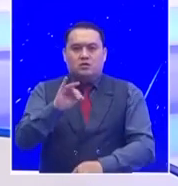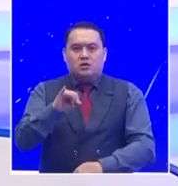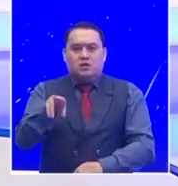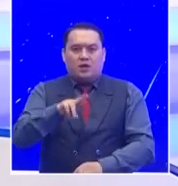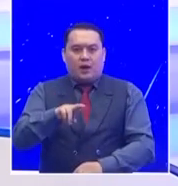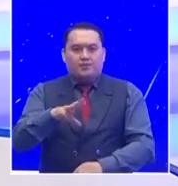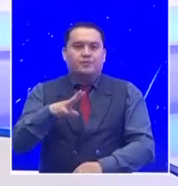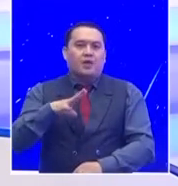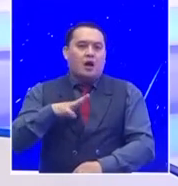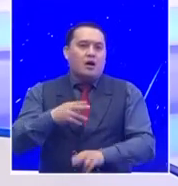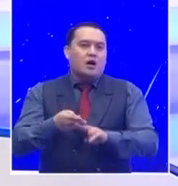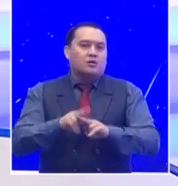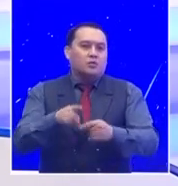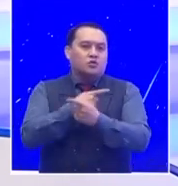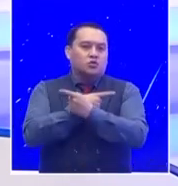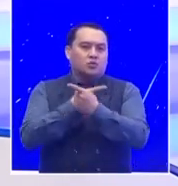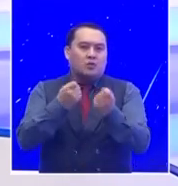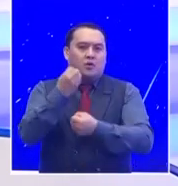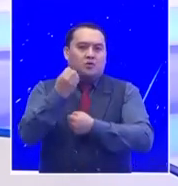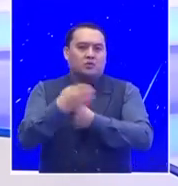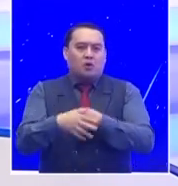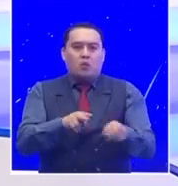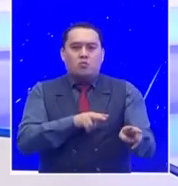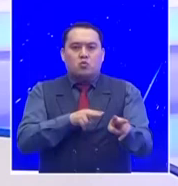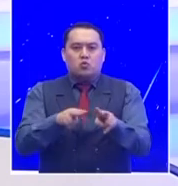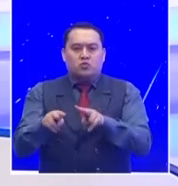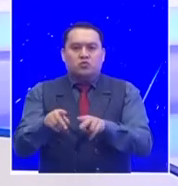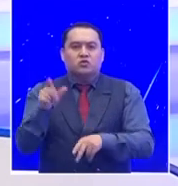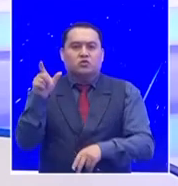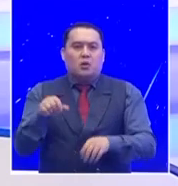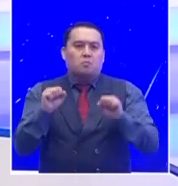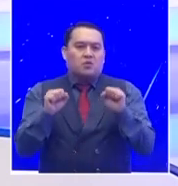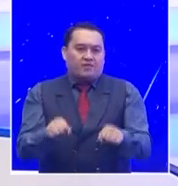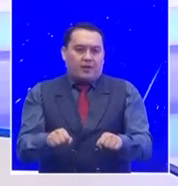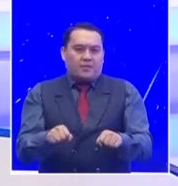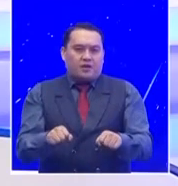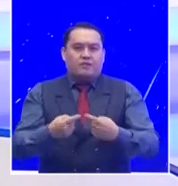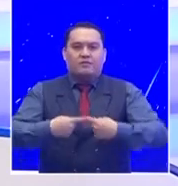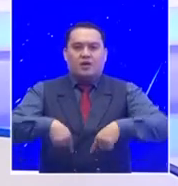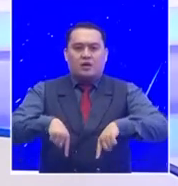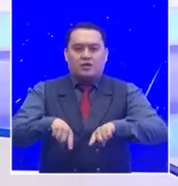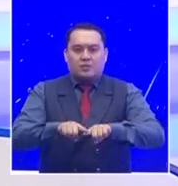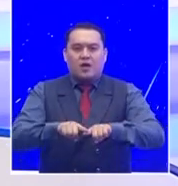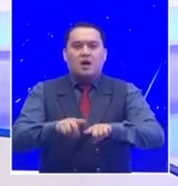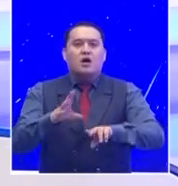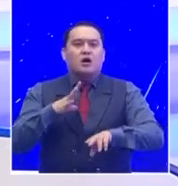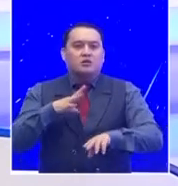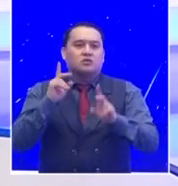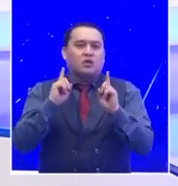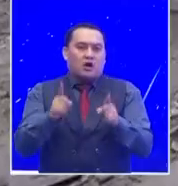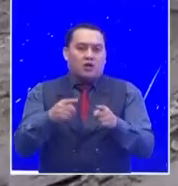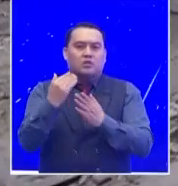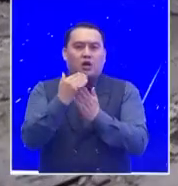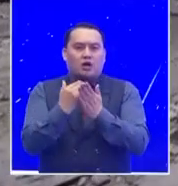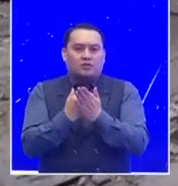от Идлиба. Об этом сообщили в Сирийском центре наблюдения за соблюдением прав человека и в организации «Белые каски». Согласно этим